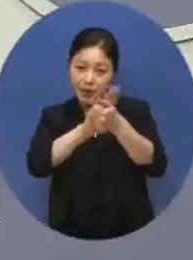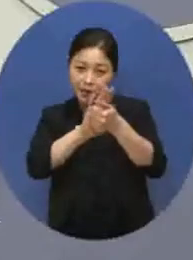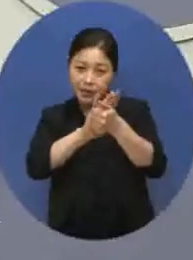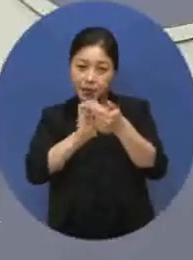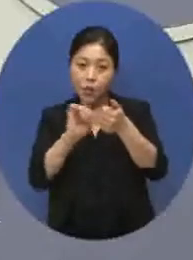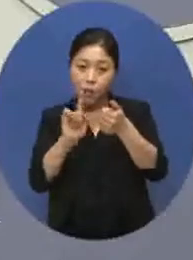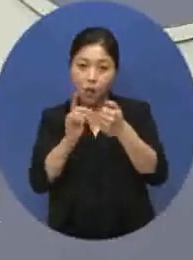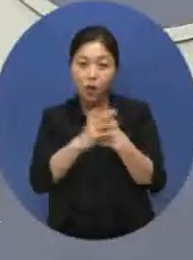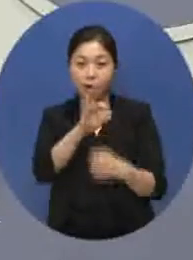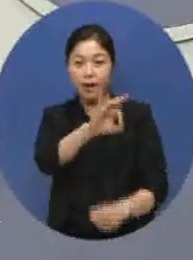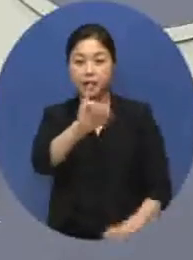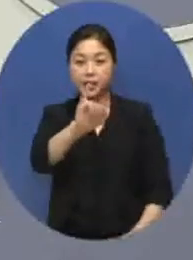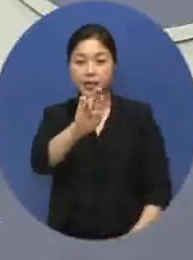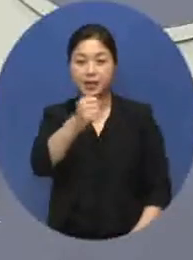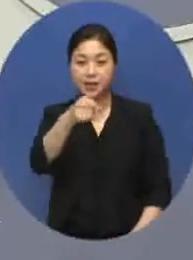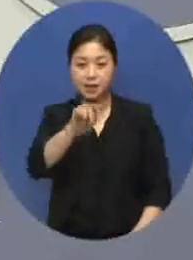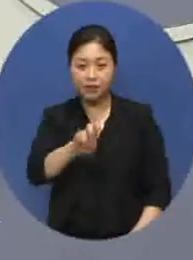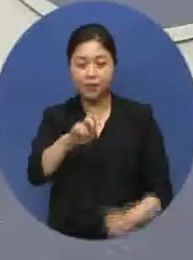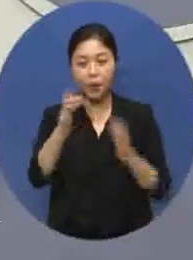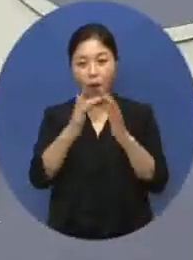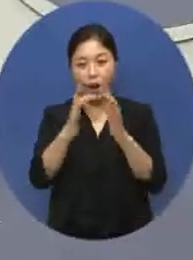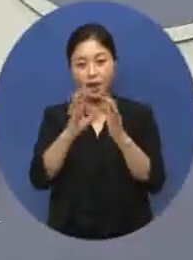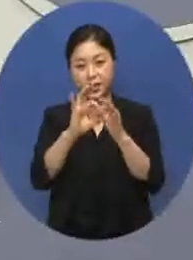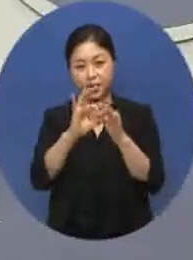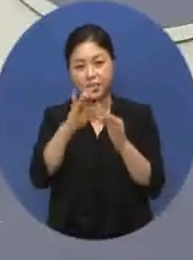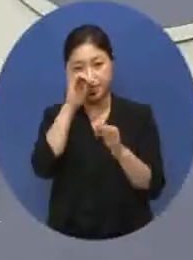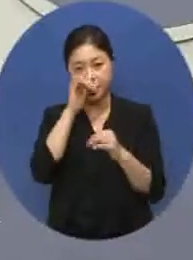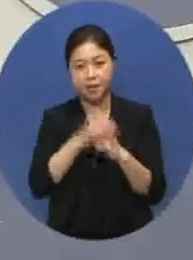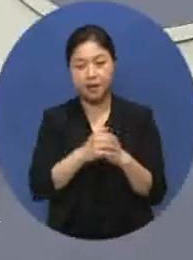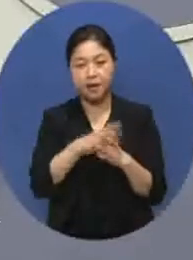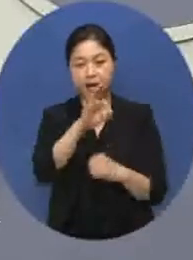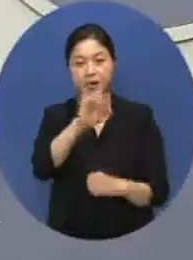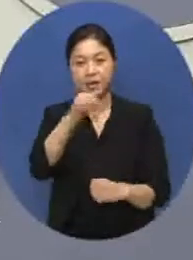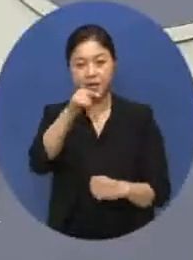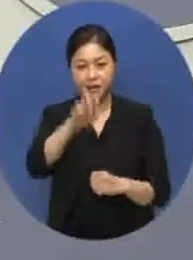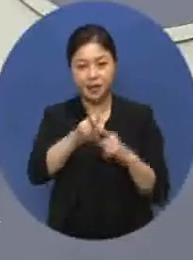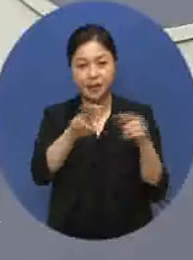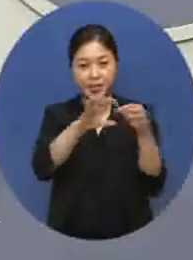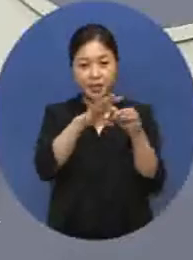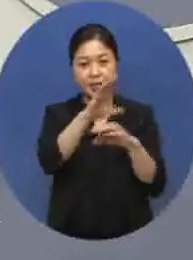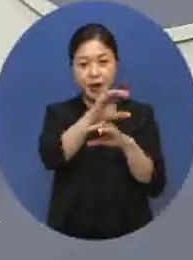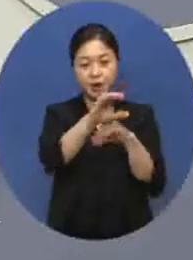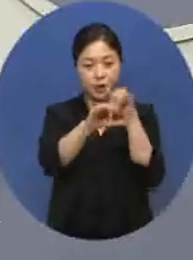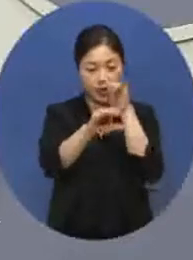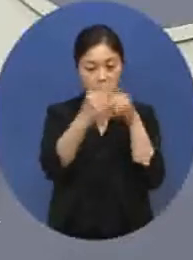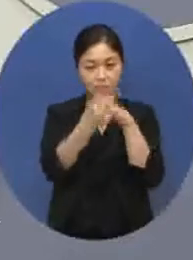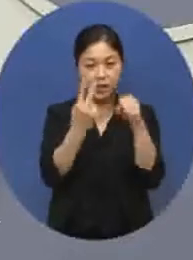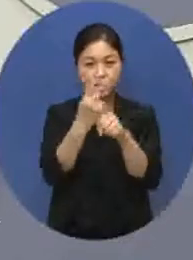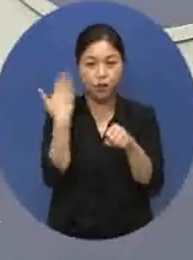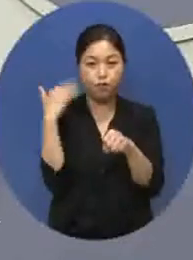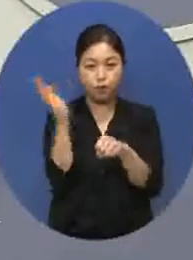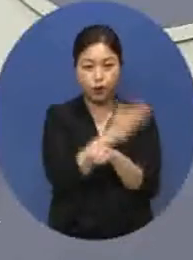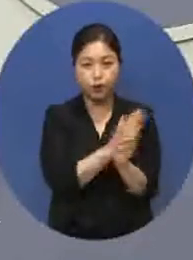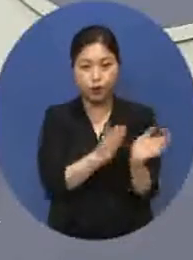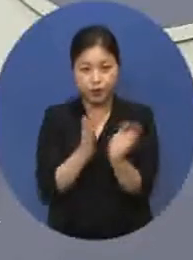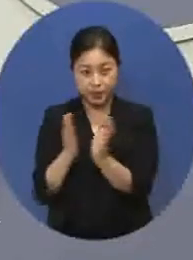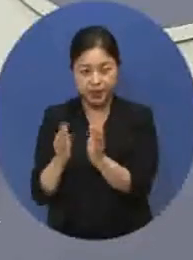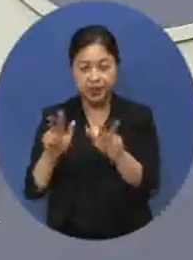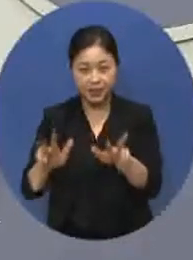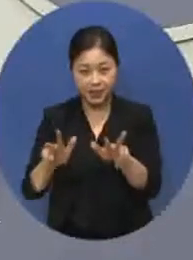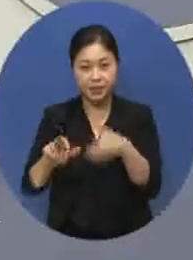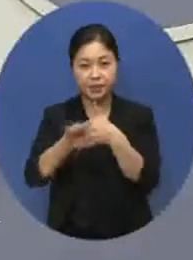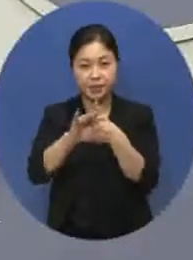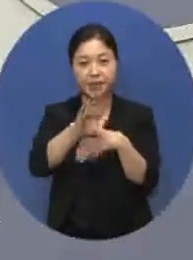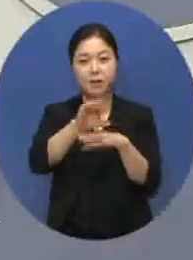이음 온라인이라고 예. 이음 방송이라는 저희가 그걸 한 2년 전부터 준비를 해서 네. 지금